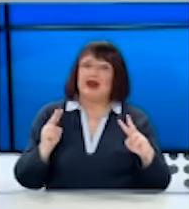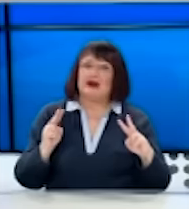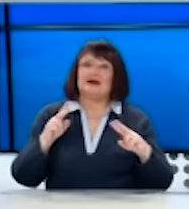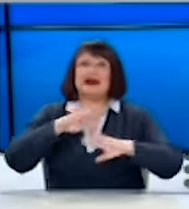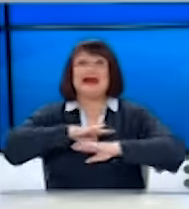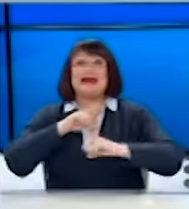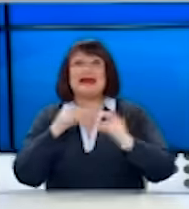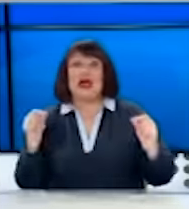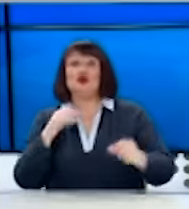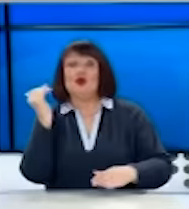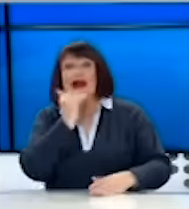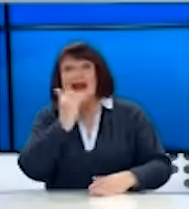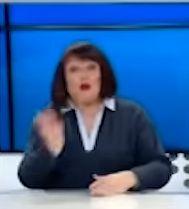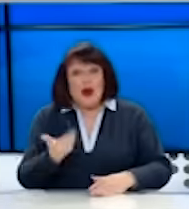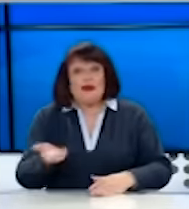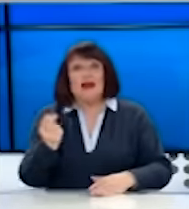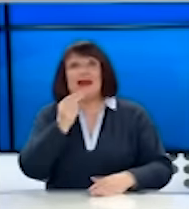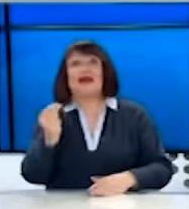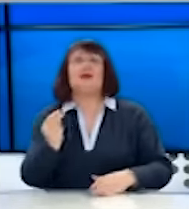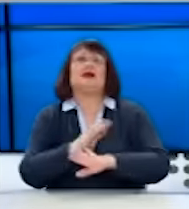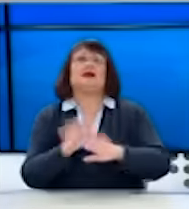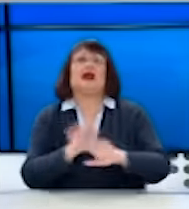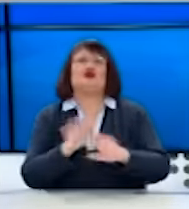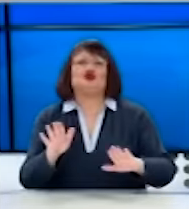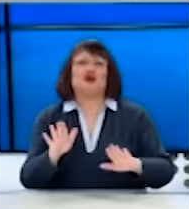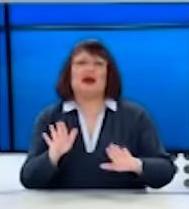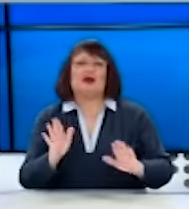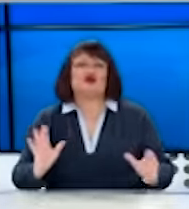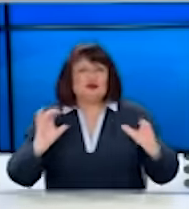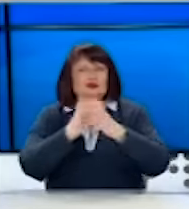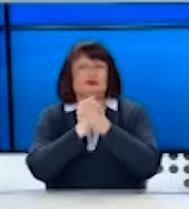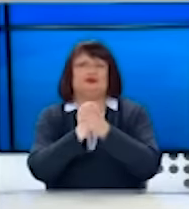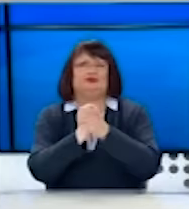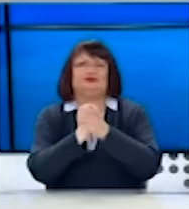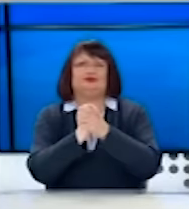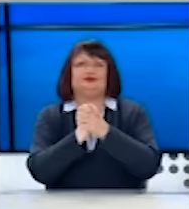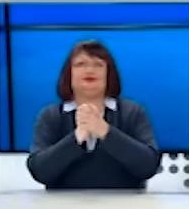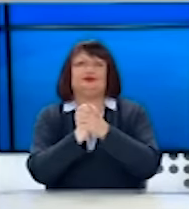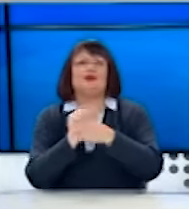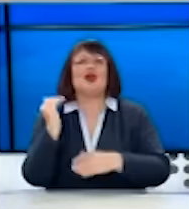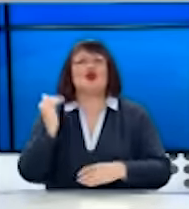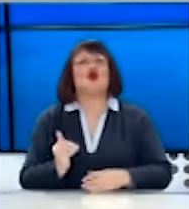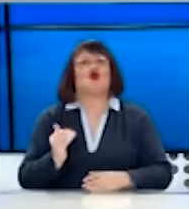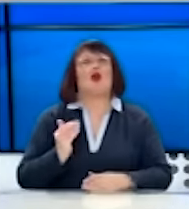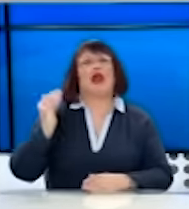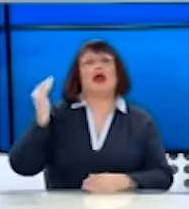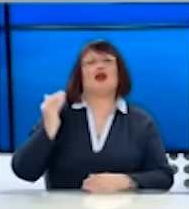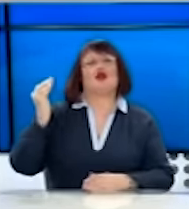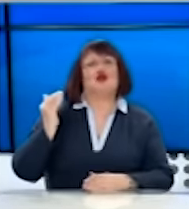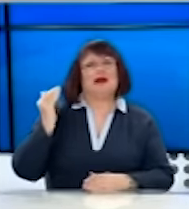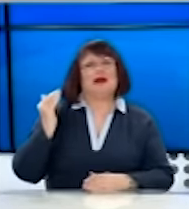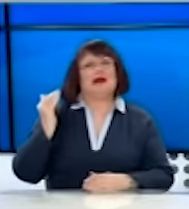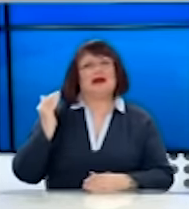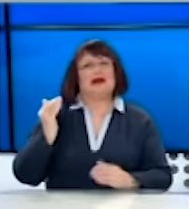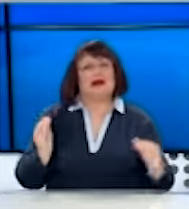ΝΑΤΟ βιάζεται να κλείσει ζητήματα και να θωρακίσει τη συνοχή του, ιδιαίτερα στην νοτιοανατολική του πτέρυγα, σπρώχνοντας για